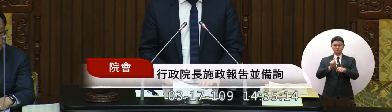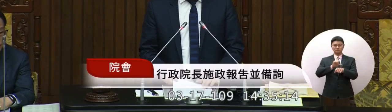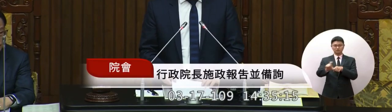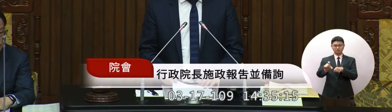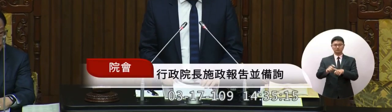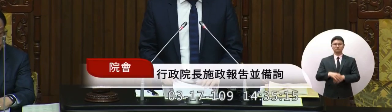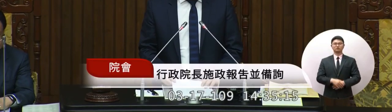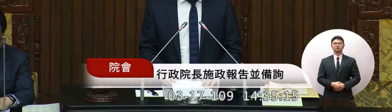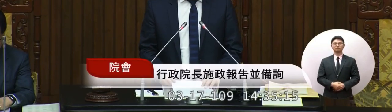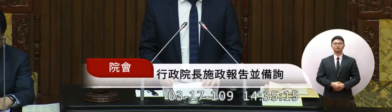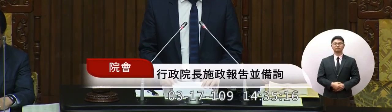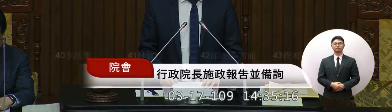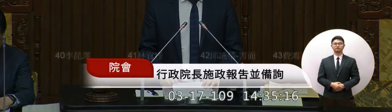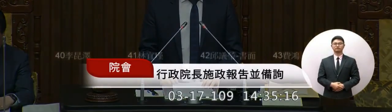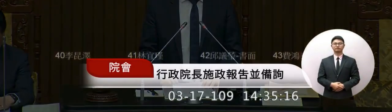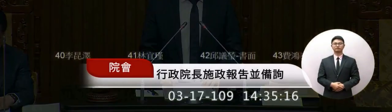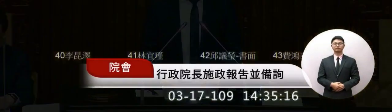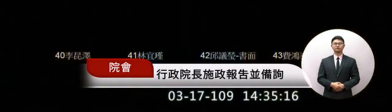首先请陈以信委员、谢依凤委员联合质询，询答时间为60分钟。